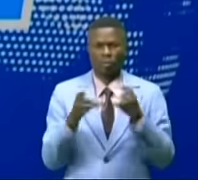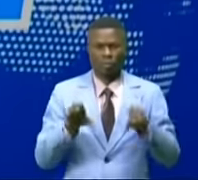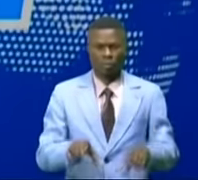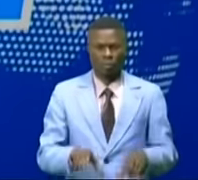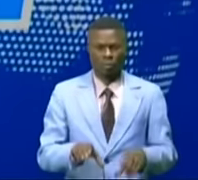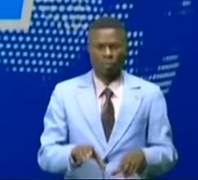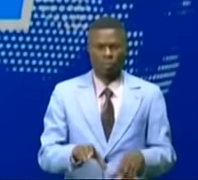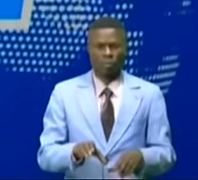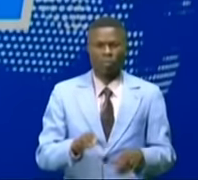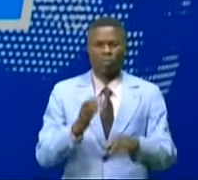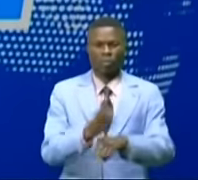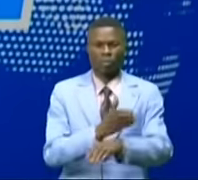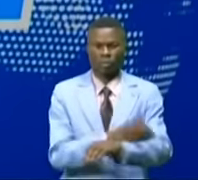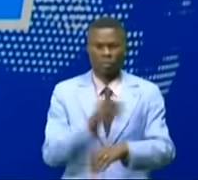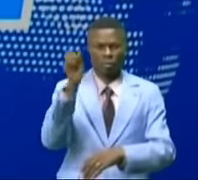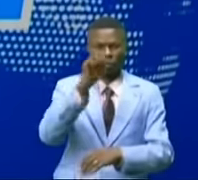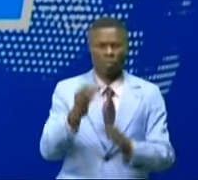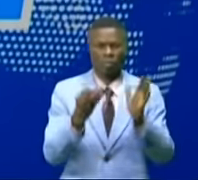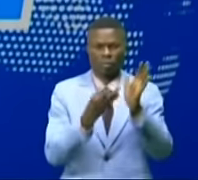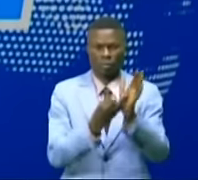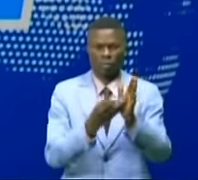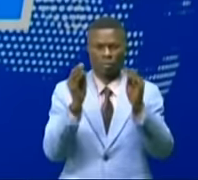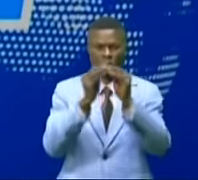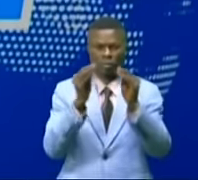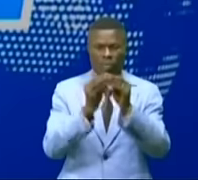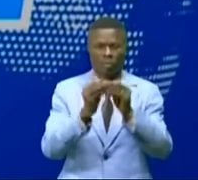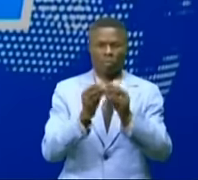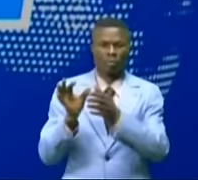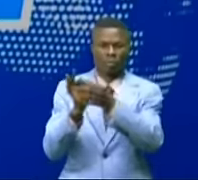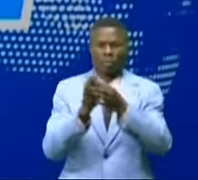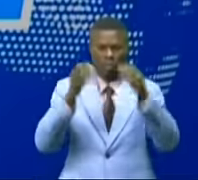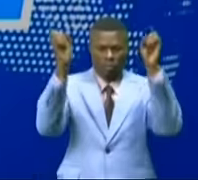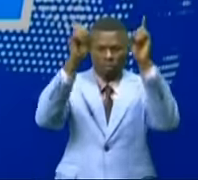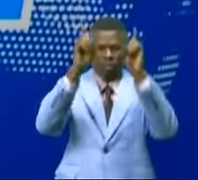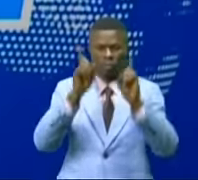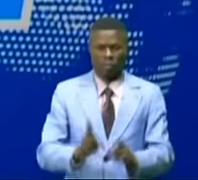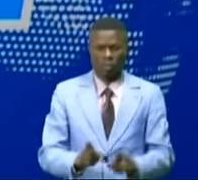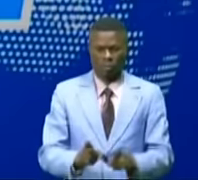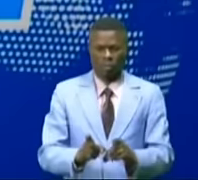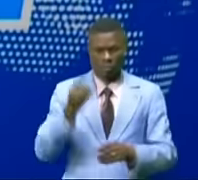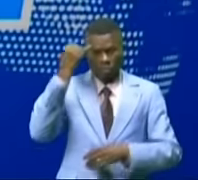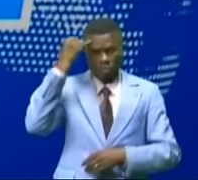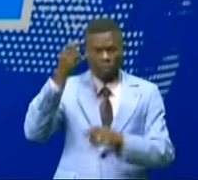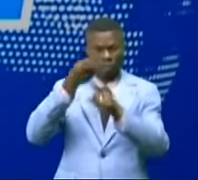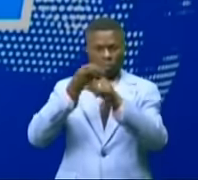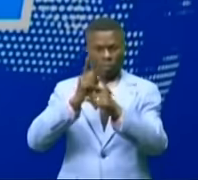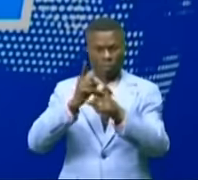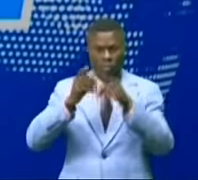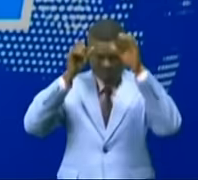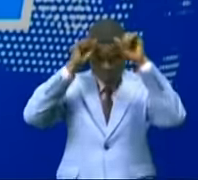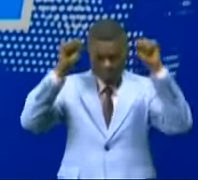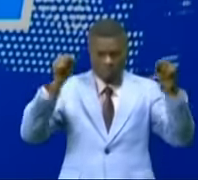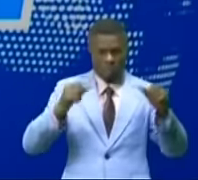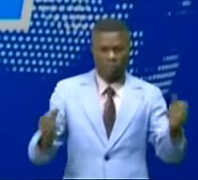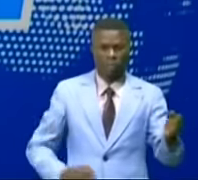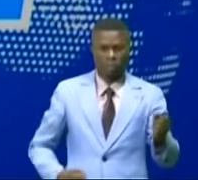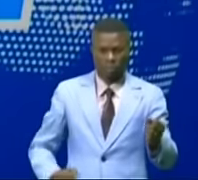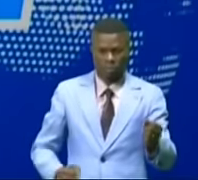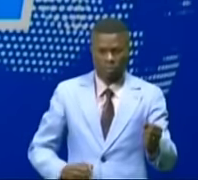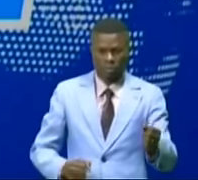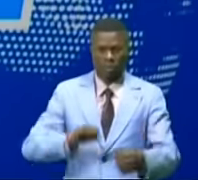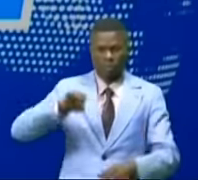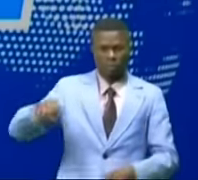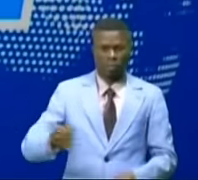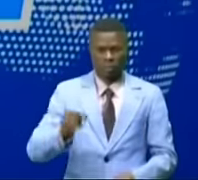RDC en marge du 37e sommet de l'Union africaine, une initiative du président angolais